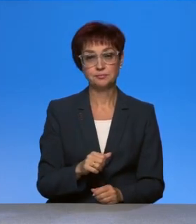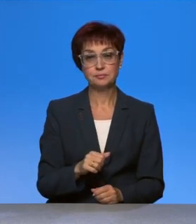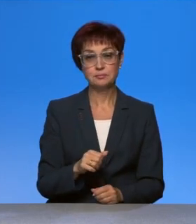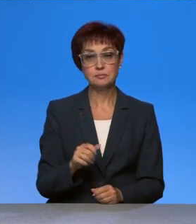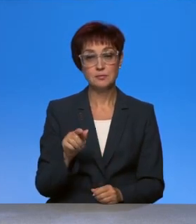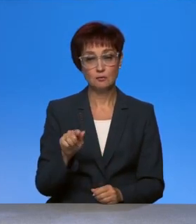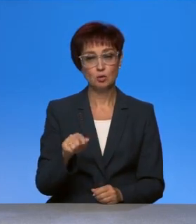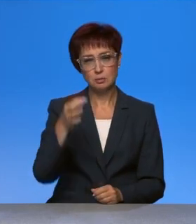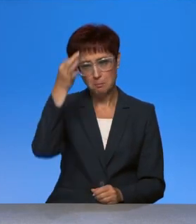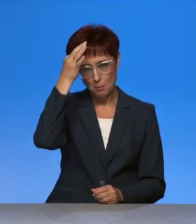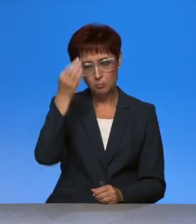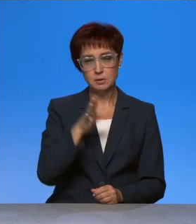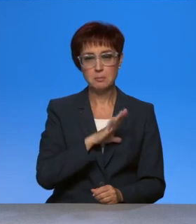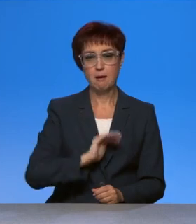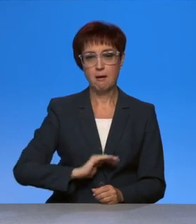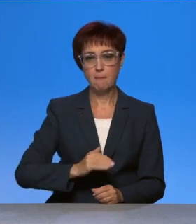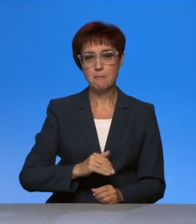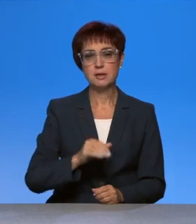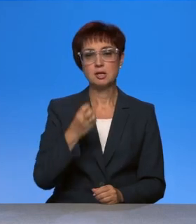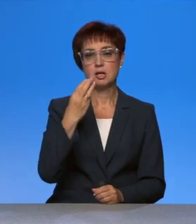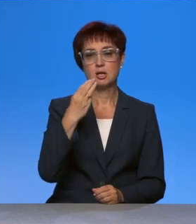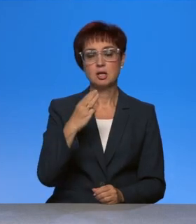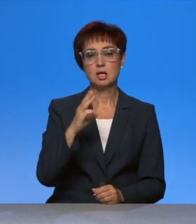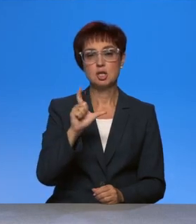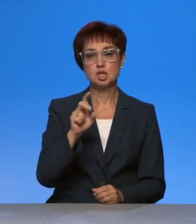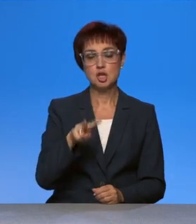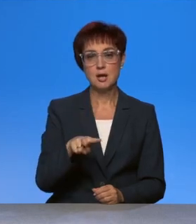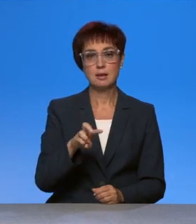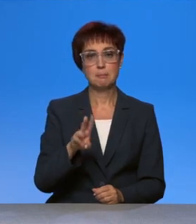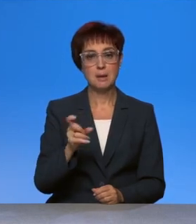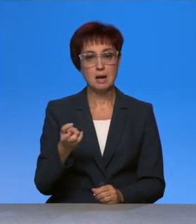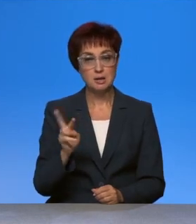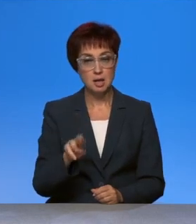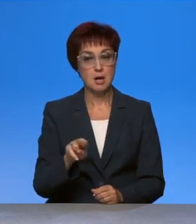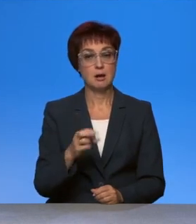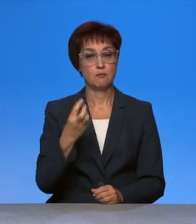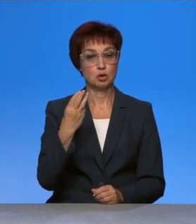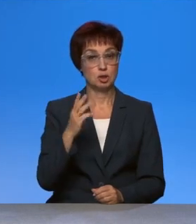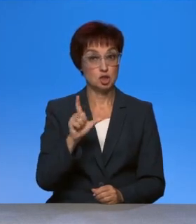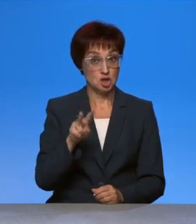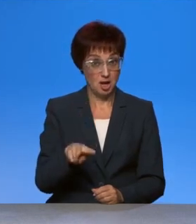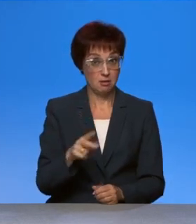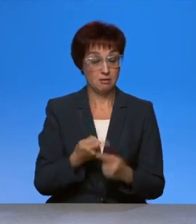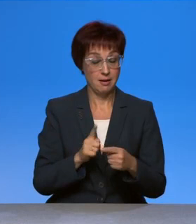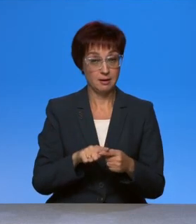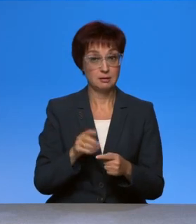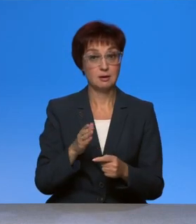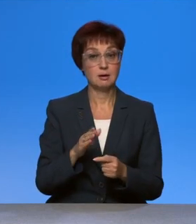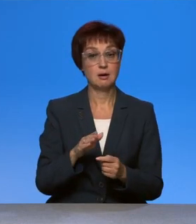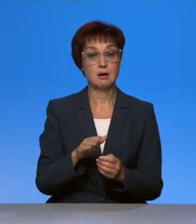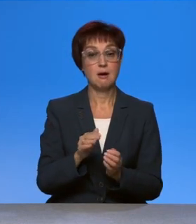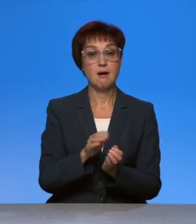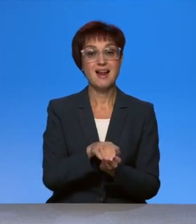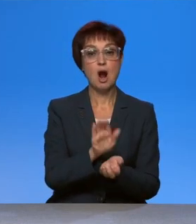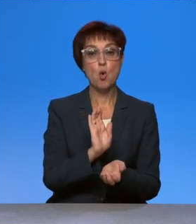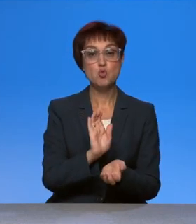Mm-hmm. Это и есть самое ценное, самое дорогое. И у папуасов, так же, как у океанийских народов, ракушки дорогого